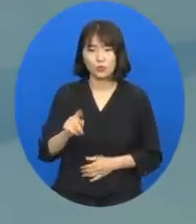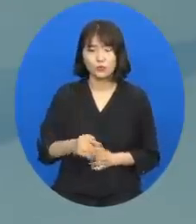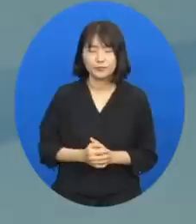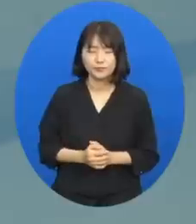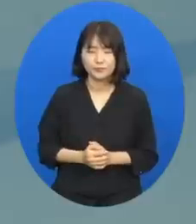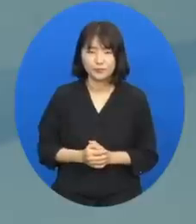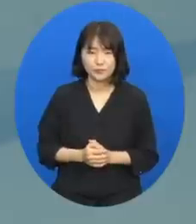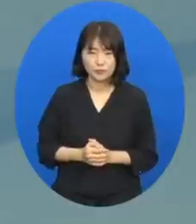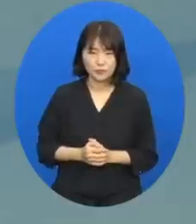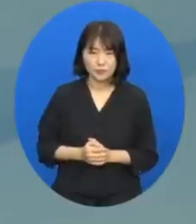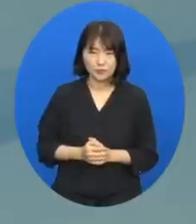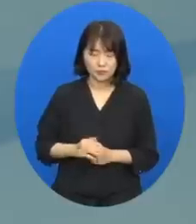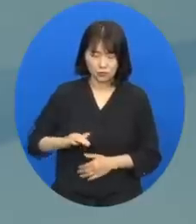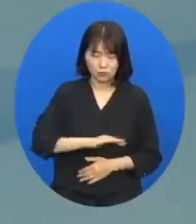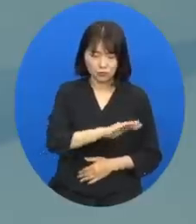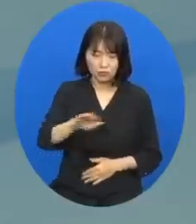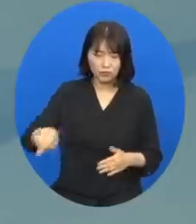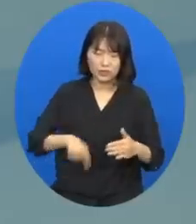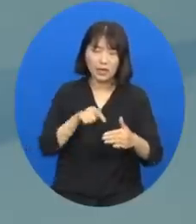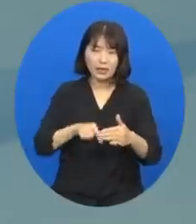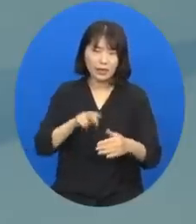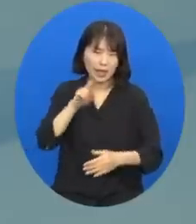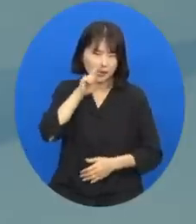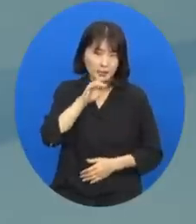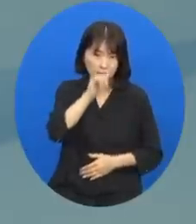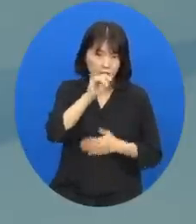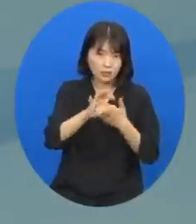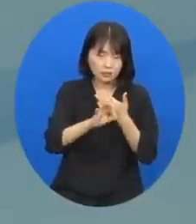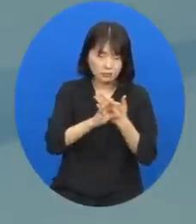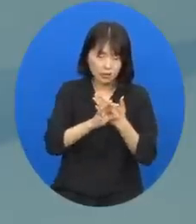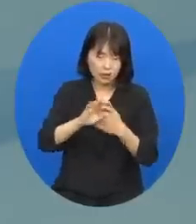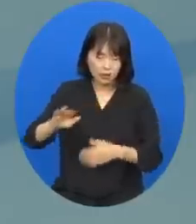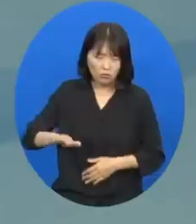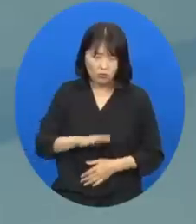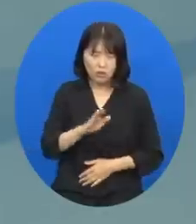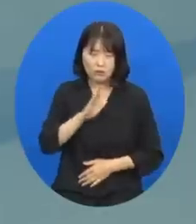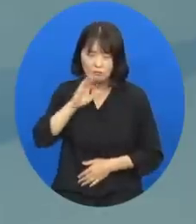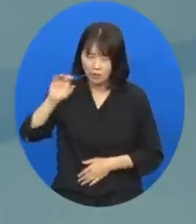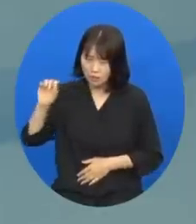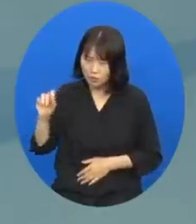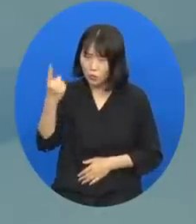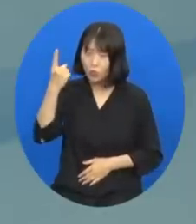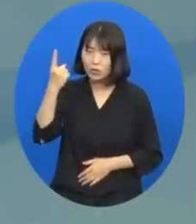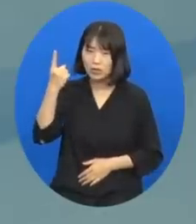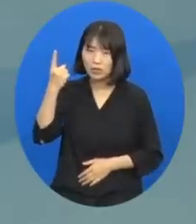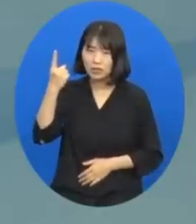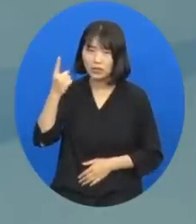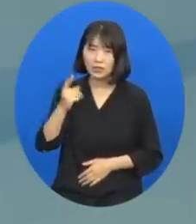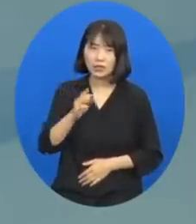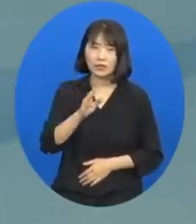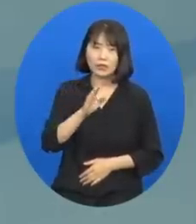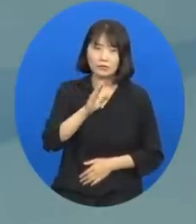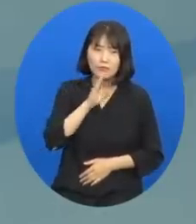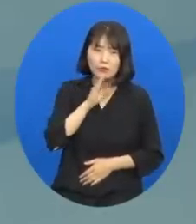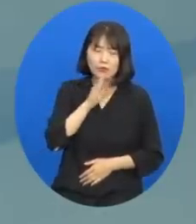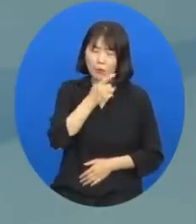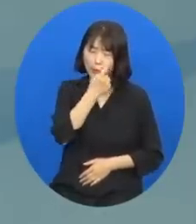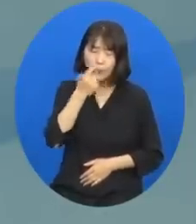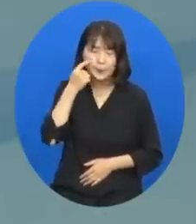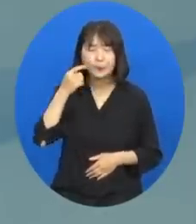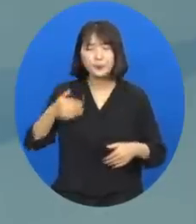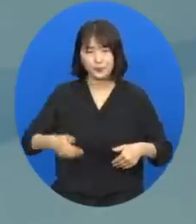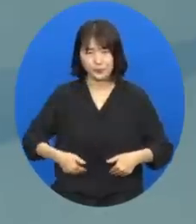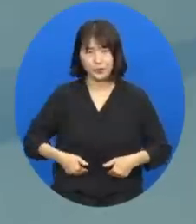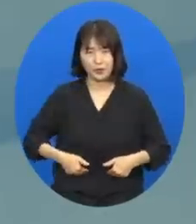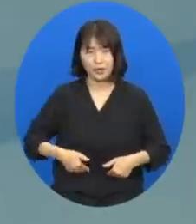우리 안에 식 있음이 있다면 우리는 우리의 참된 동기가 정말 맞는지 진실성을 검증해 봐야 합니다 나는 무엇을